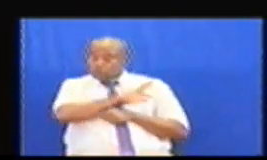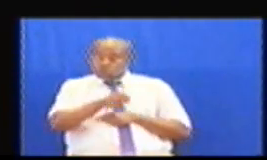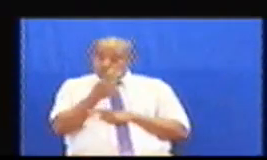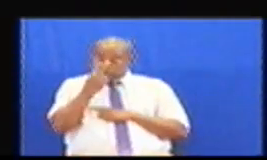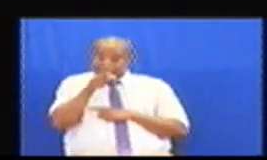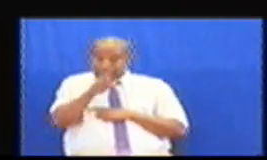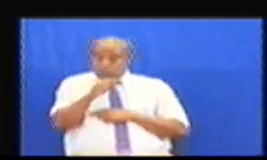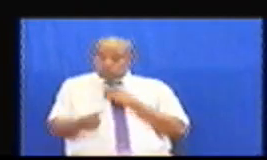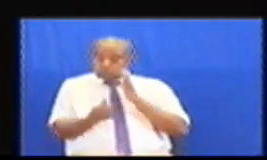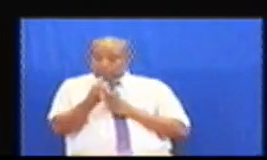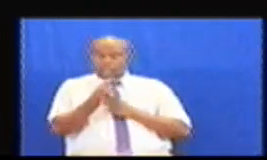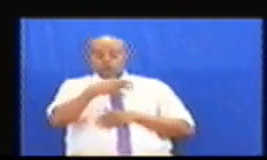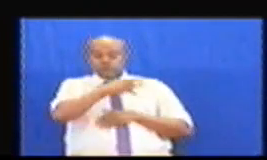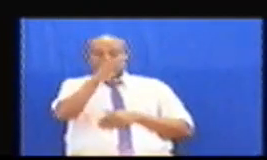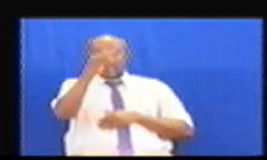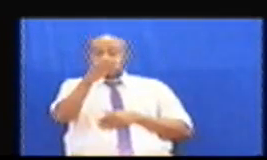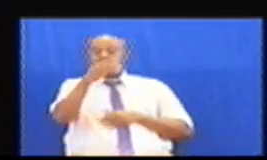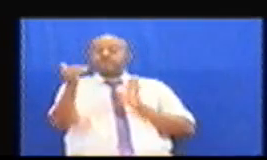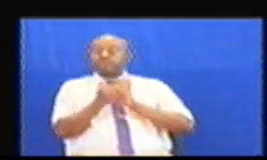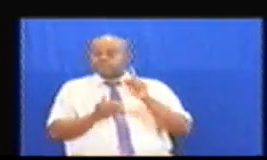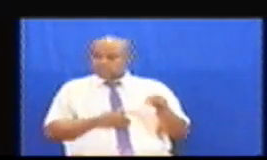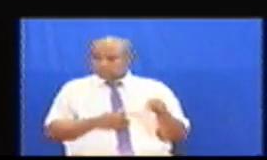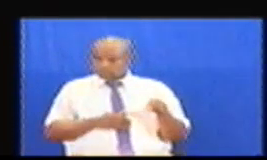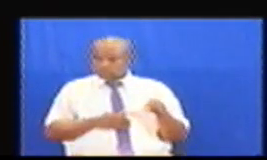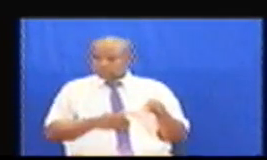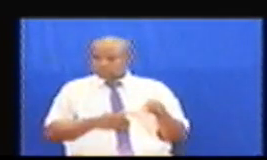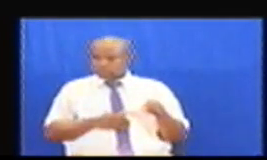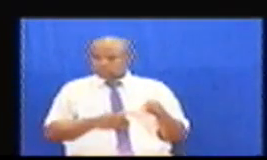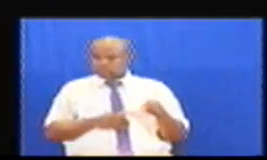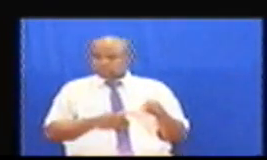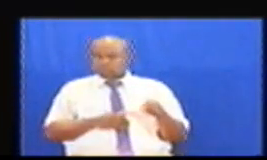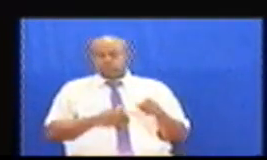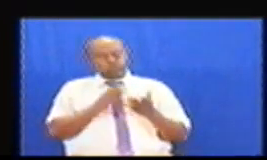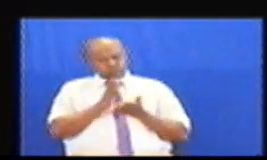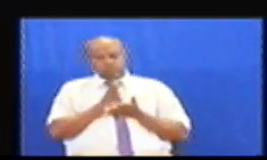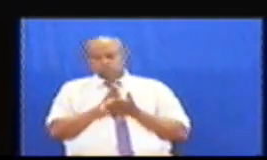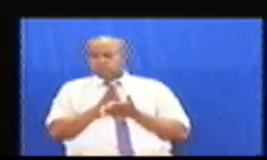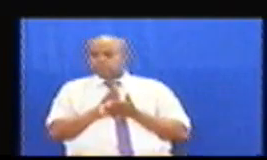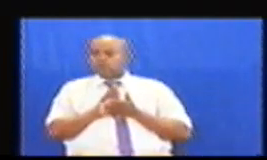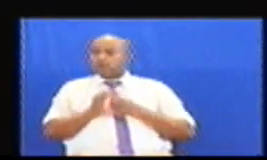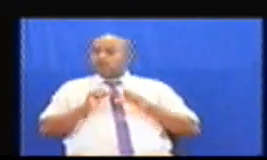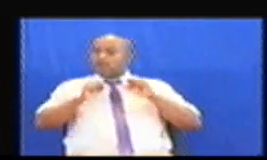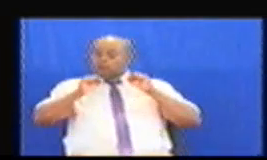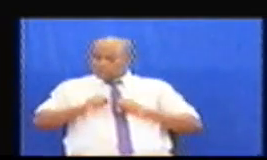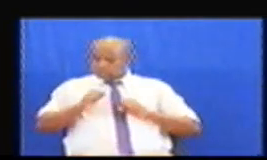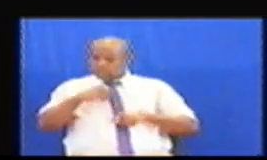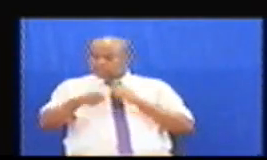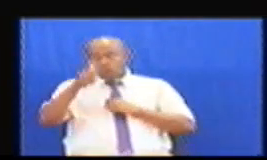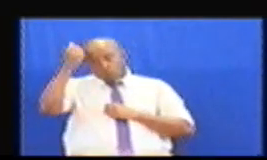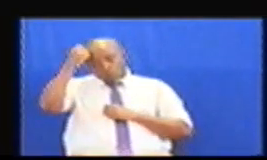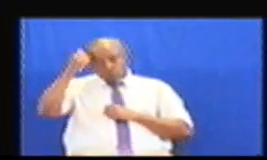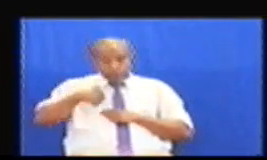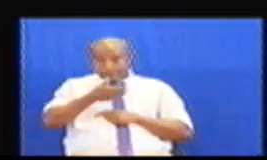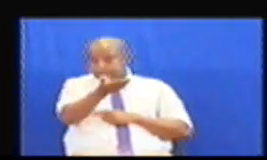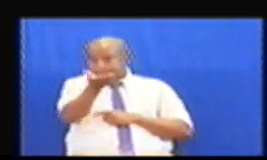Wizara ya Sheria, kwa kweli lazima, kama nataka kuwakumbusha kidogo wenzangu,